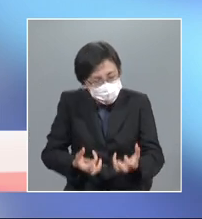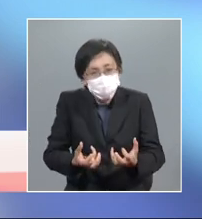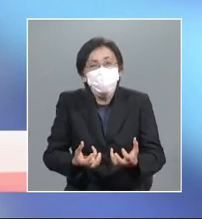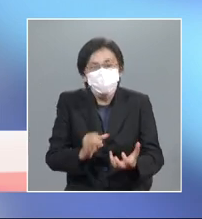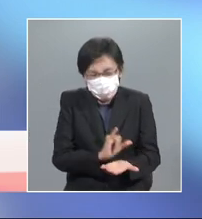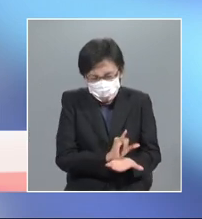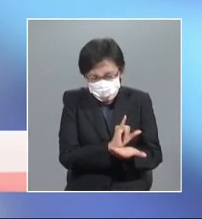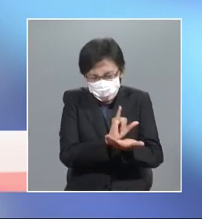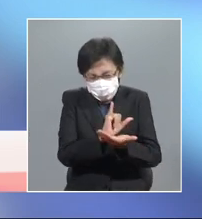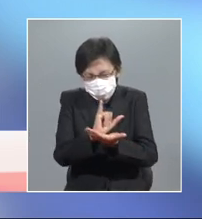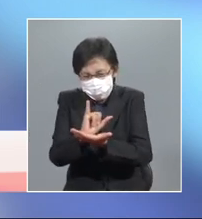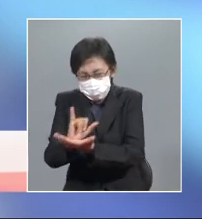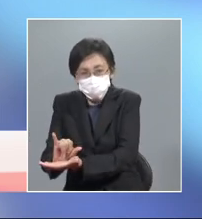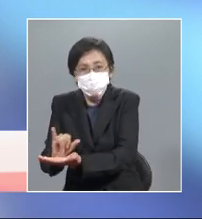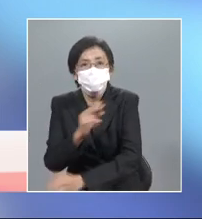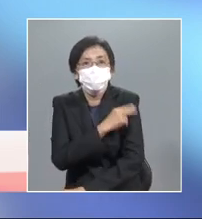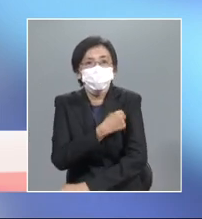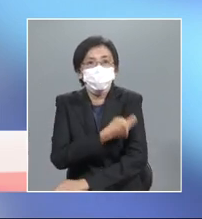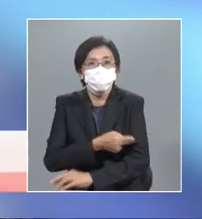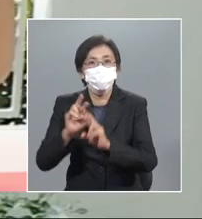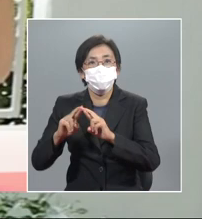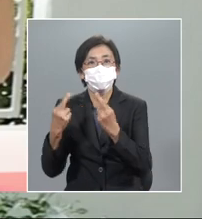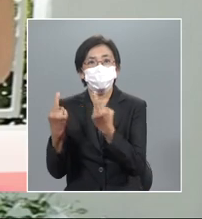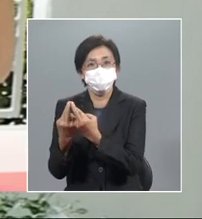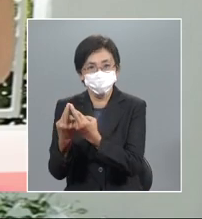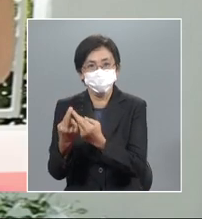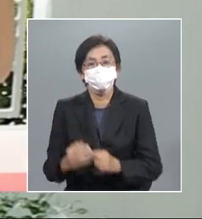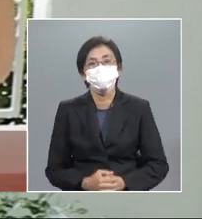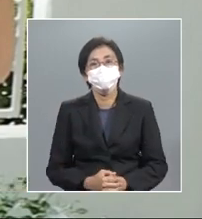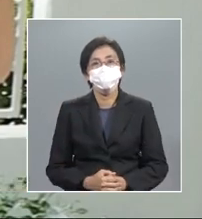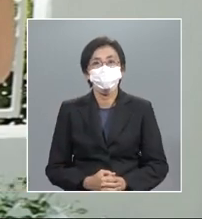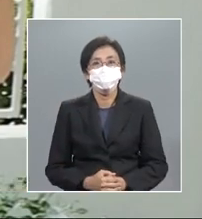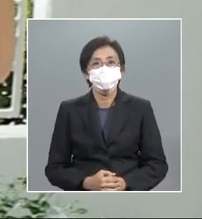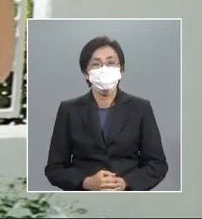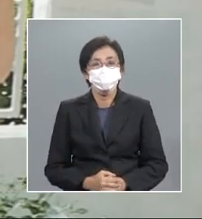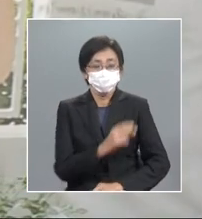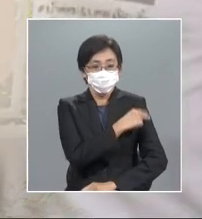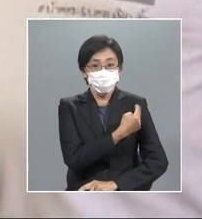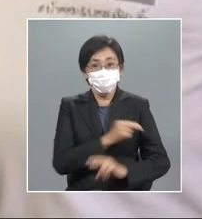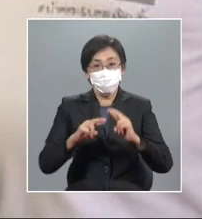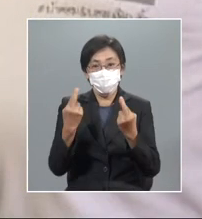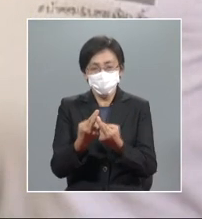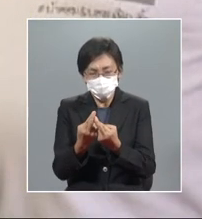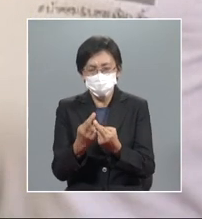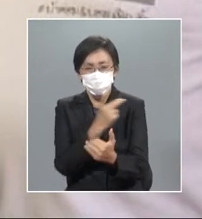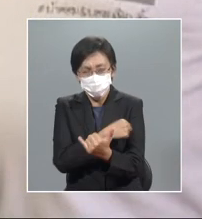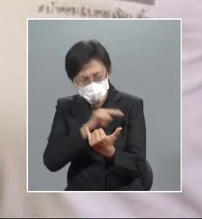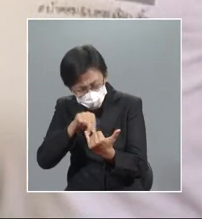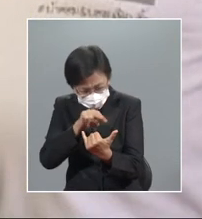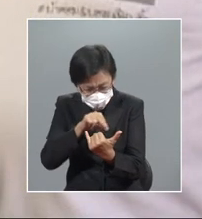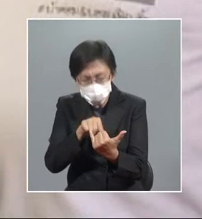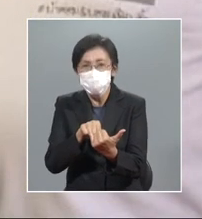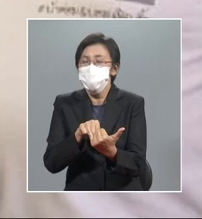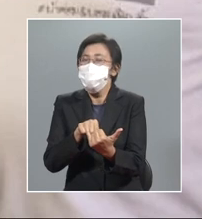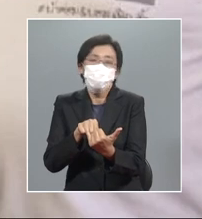ต่ออีกนะครับไปที่โรงพยาบาลรามาจักรีนฤบดินทรไปถึงที่นั่นนะคุณหมอก็แจ้งคุณไอซ์นะครับบอกว่า